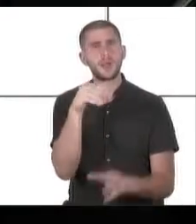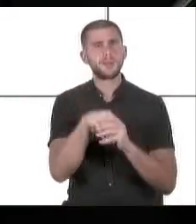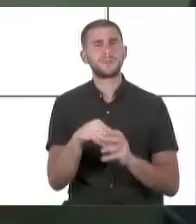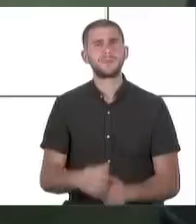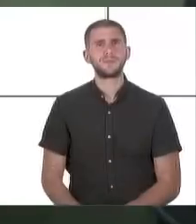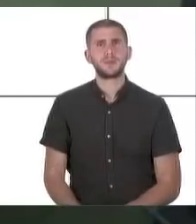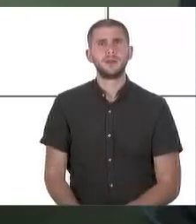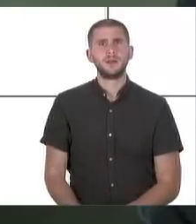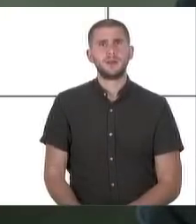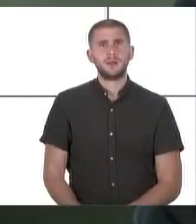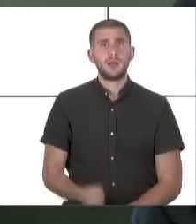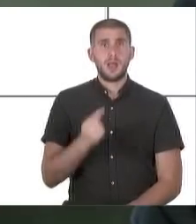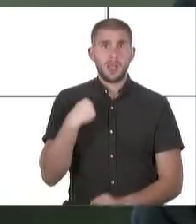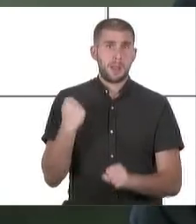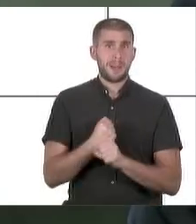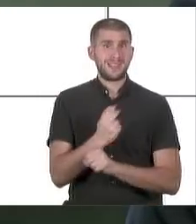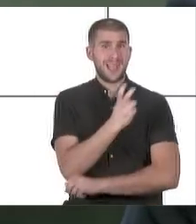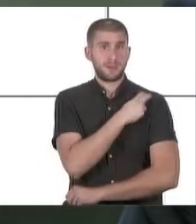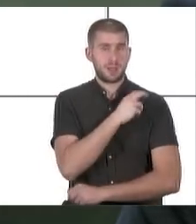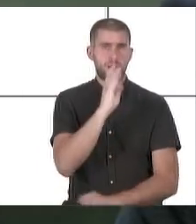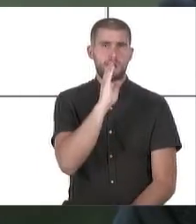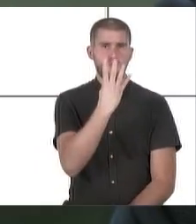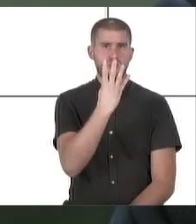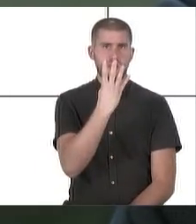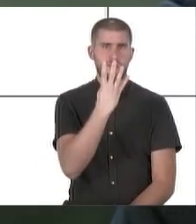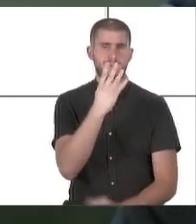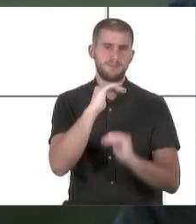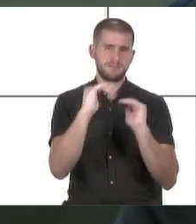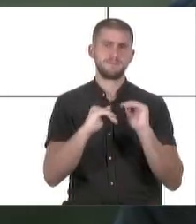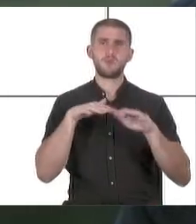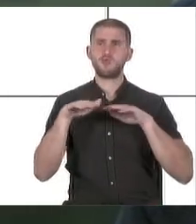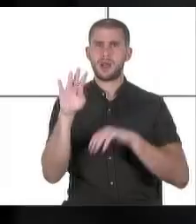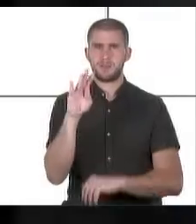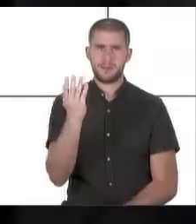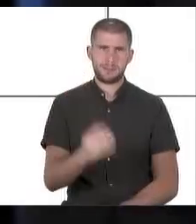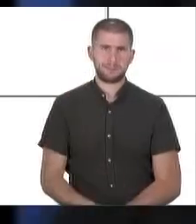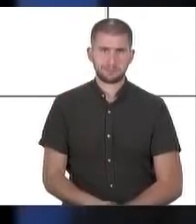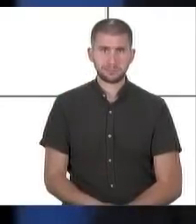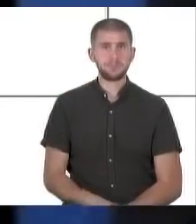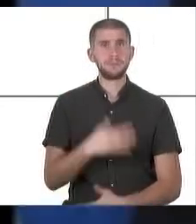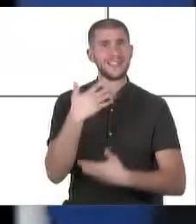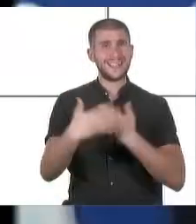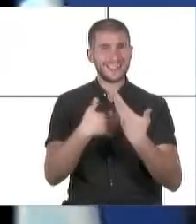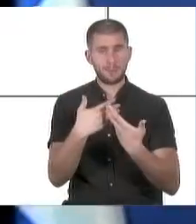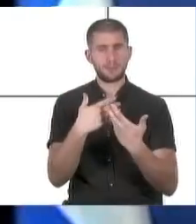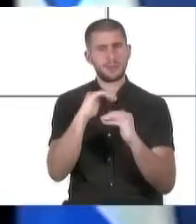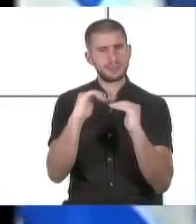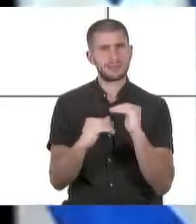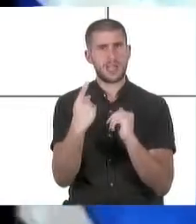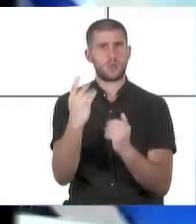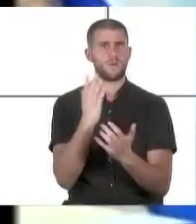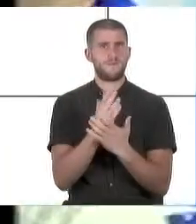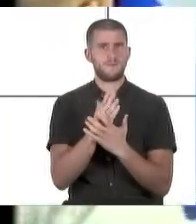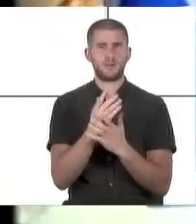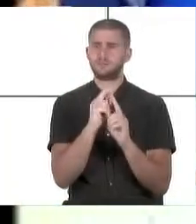הזה? אני פעלתי כרמטכ"ל 4 שנים תחת ממשלת נתניהו, קידמתי תחת הנהגתו